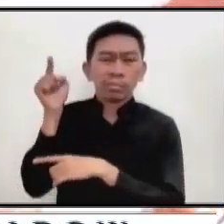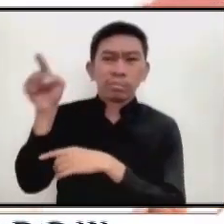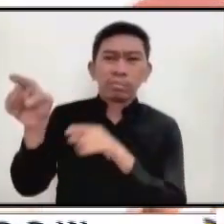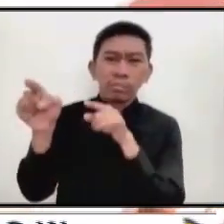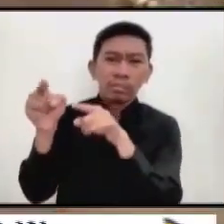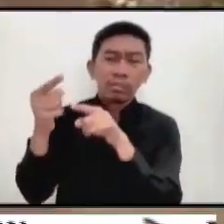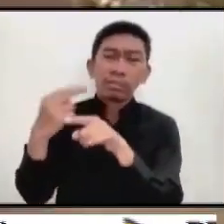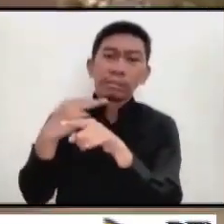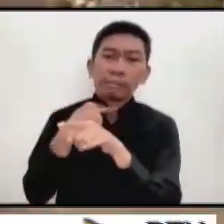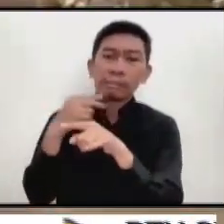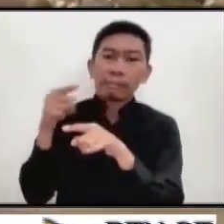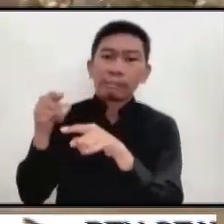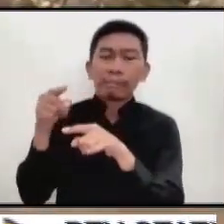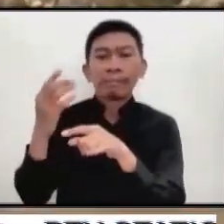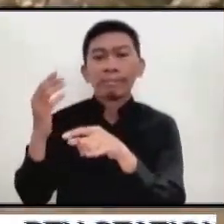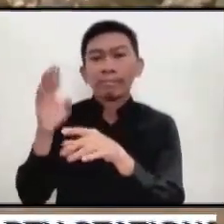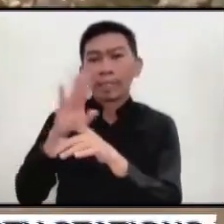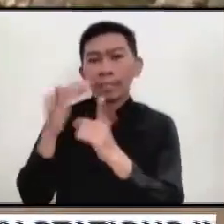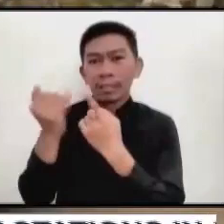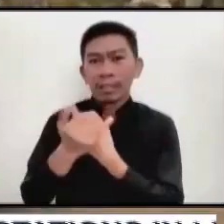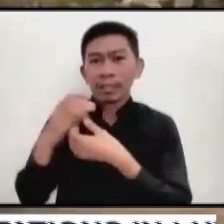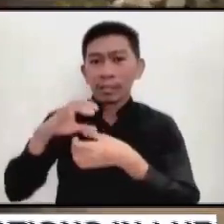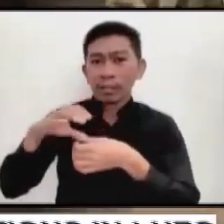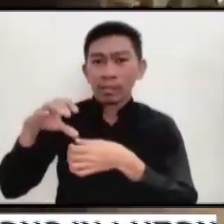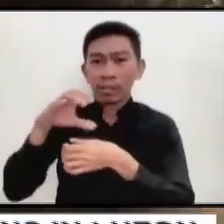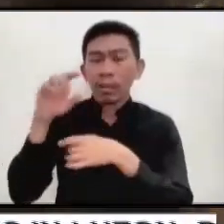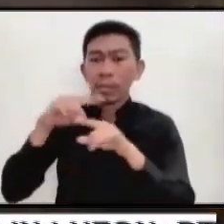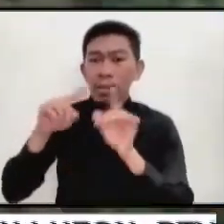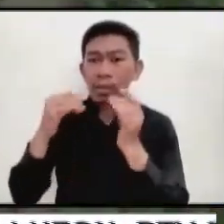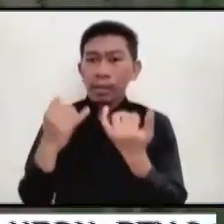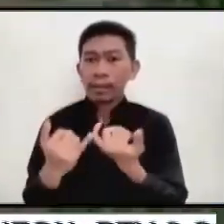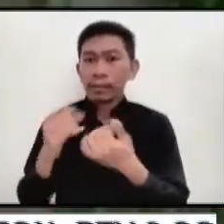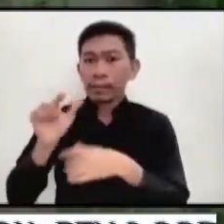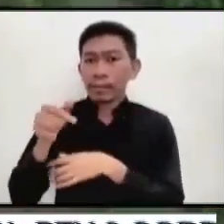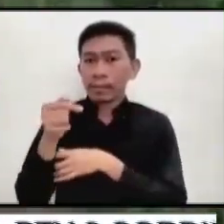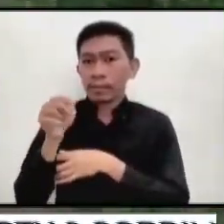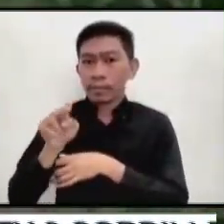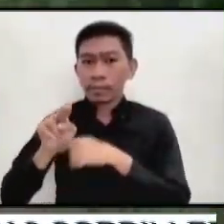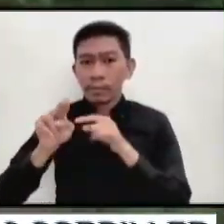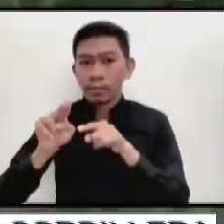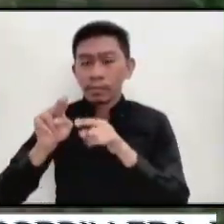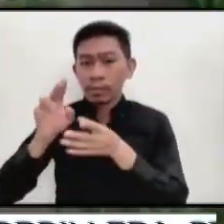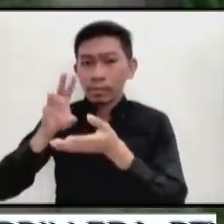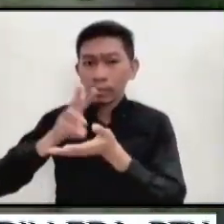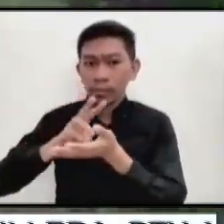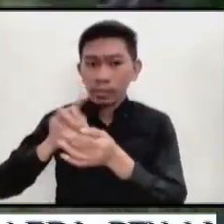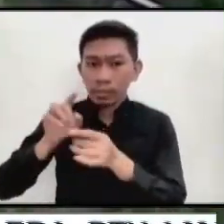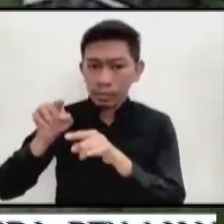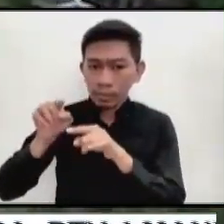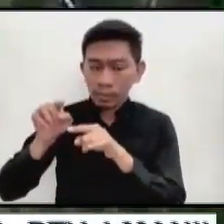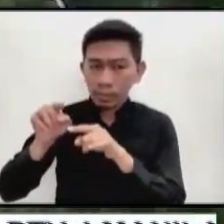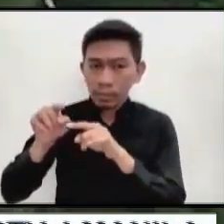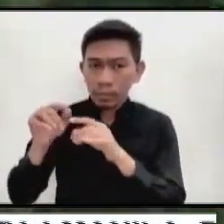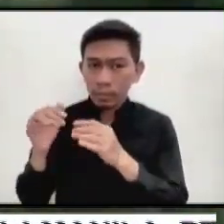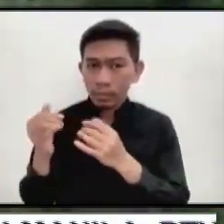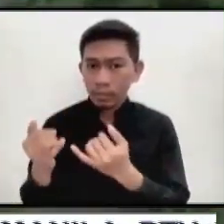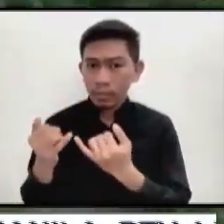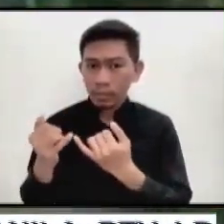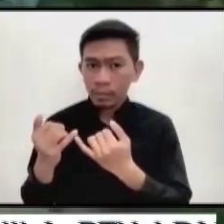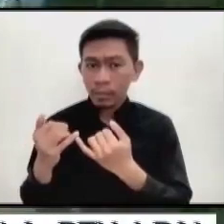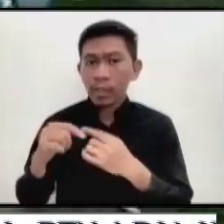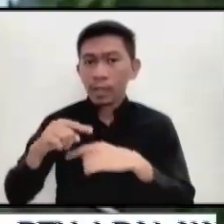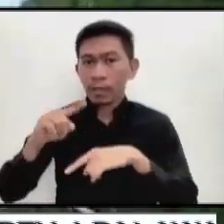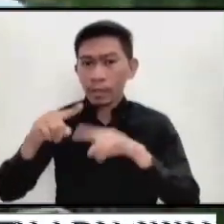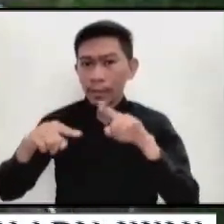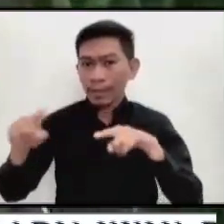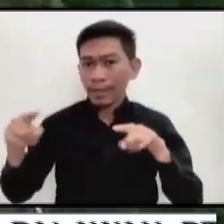Caraga. But our local government unit there as well as yung ano namin dito, yung mga responders namin are